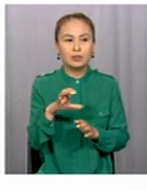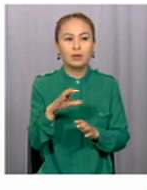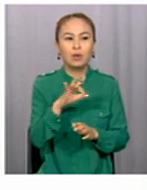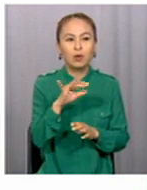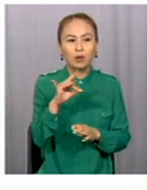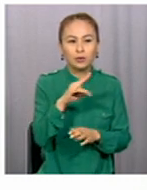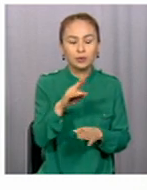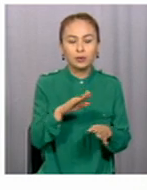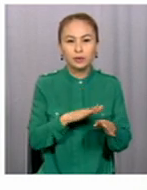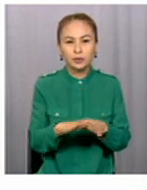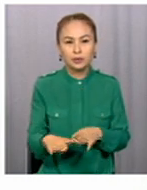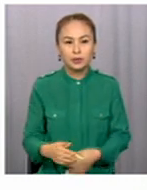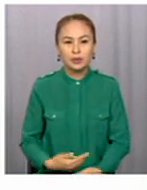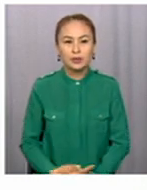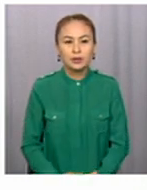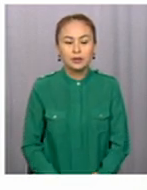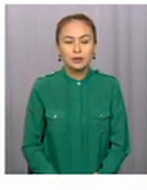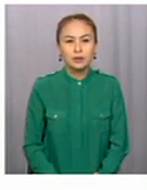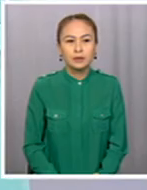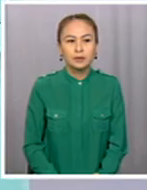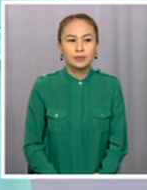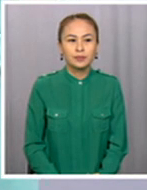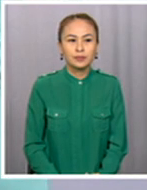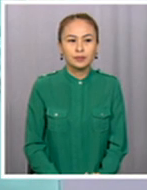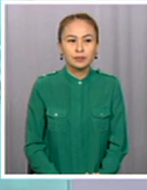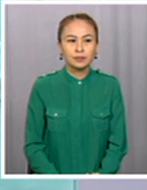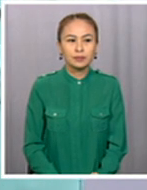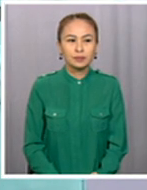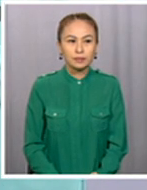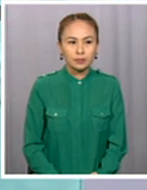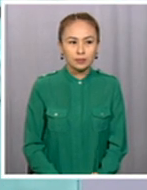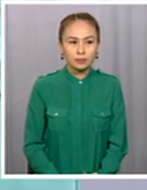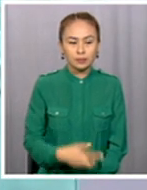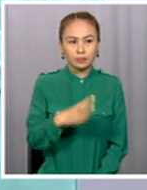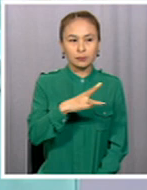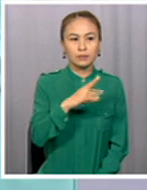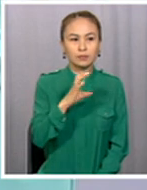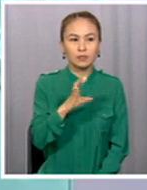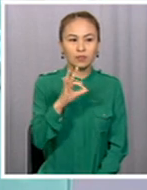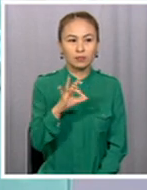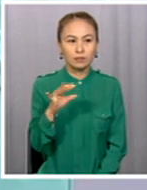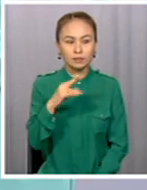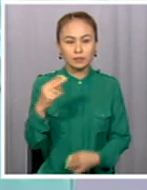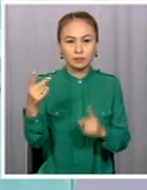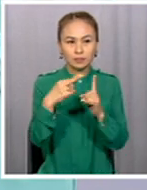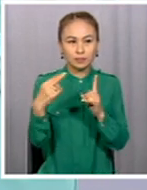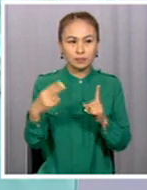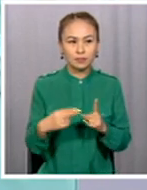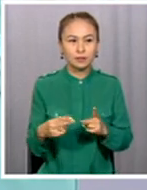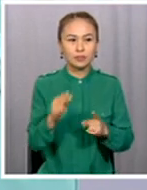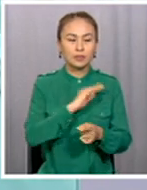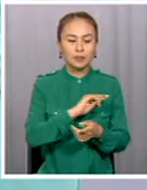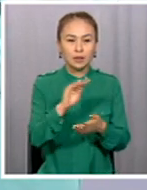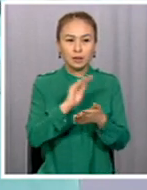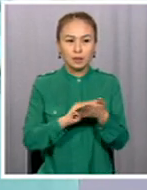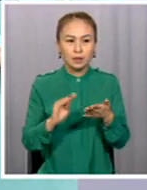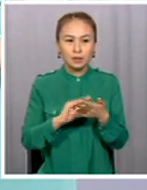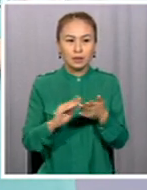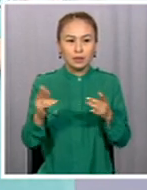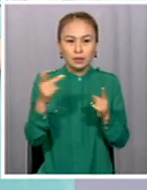Microsoft Word командасын таңдаймыз. Келесі, Microsoft Word мәтіндік процессорында жазылған